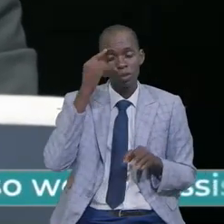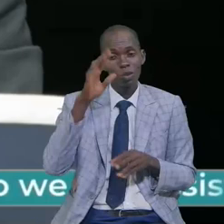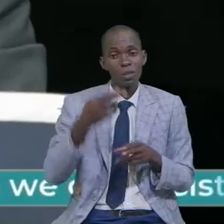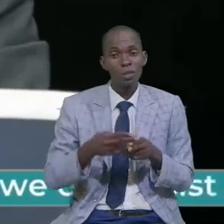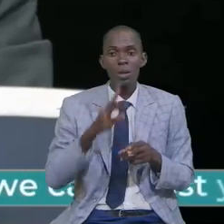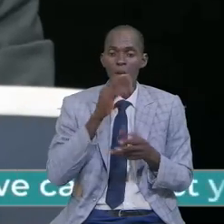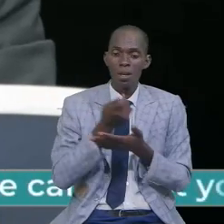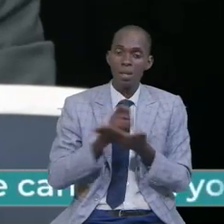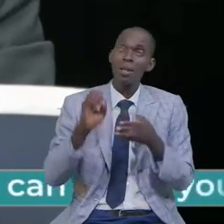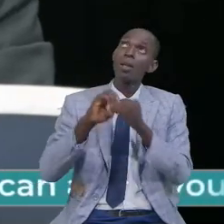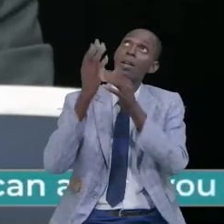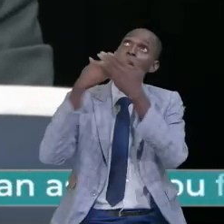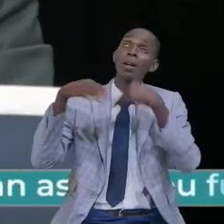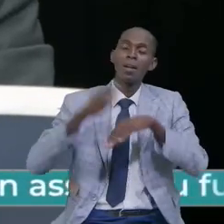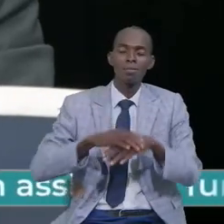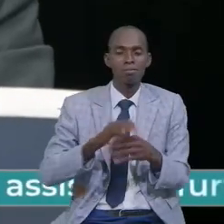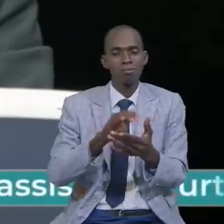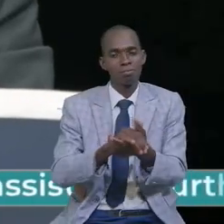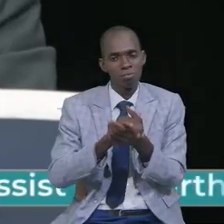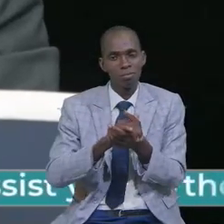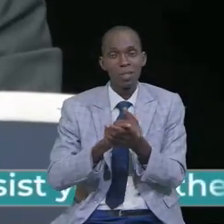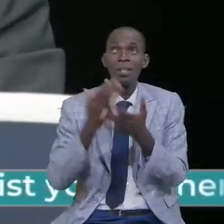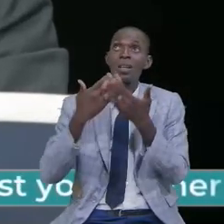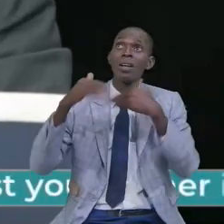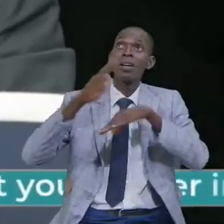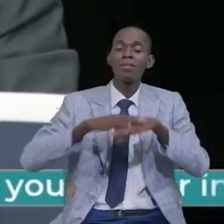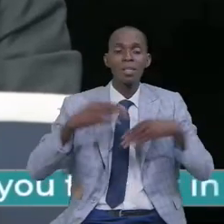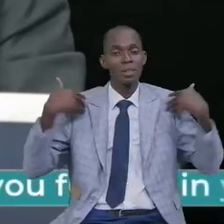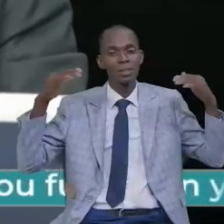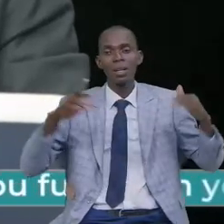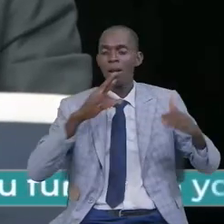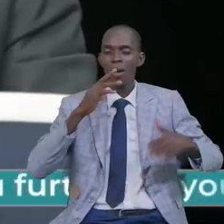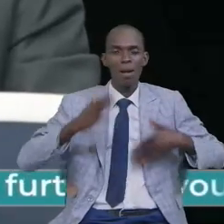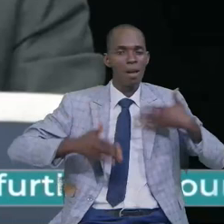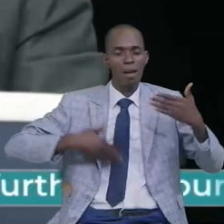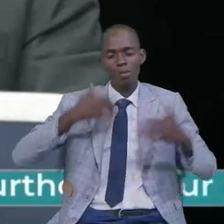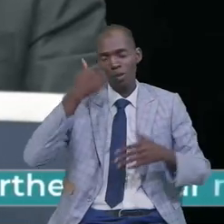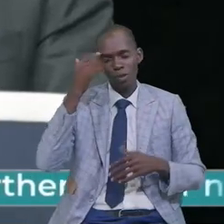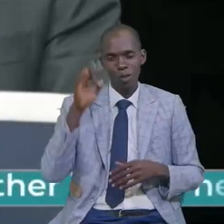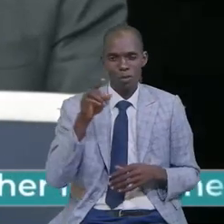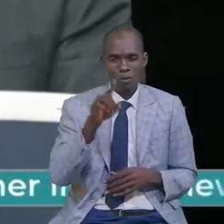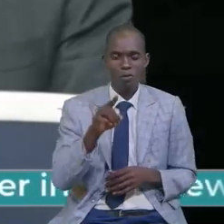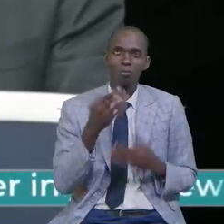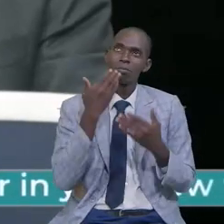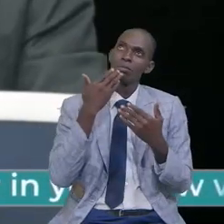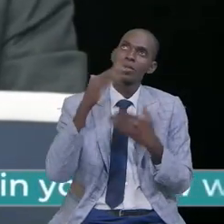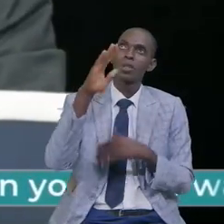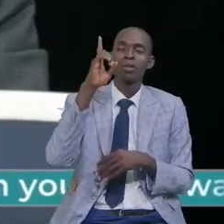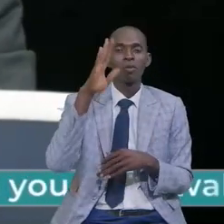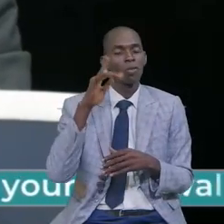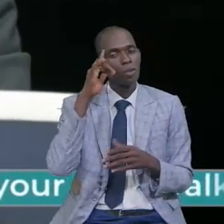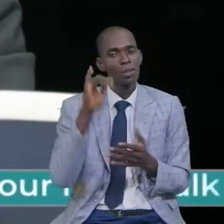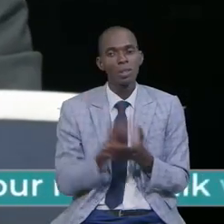réjouissent à cause de vous. Le ciel se réjouit à cause de vous ce soir. Nous remercions Dieu pour cela. Alors, chers